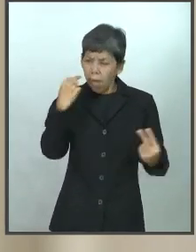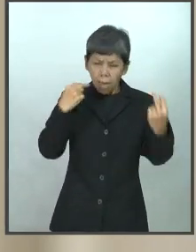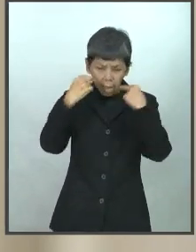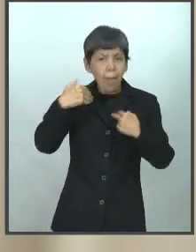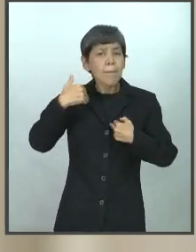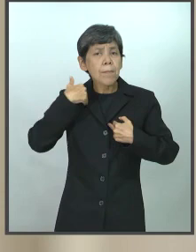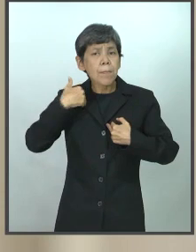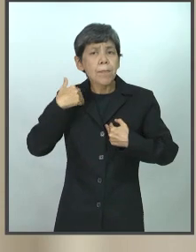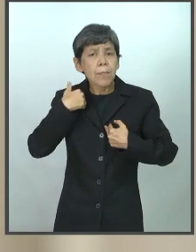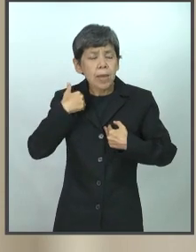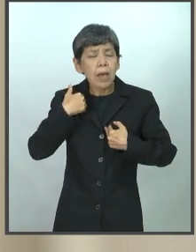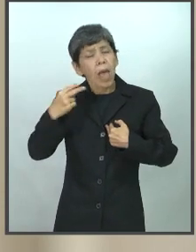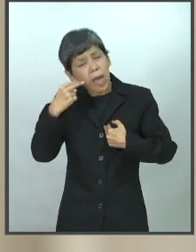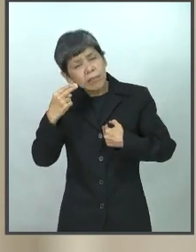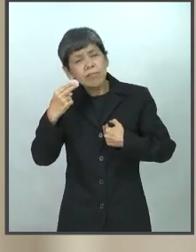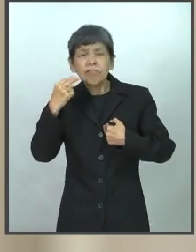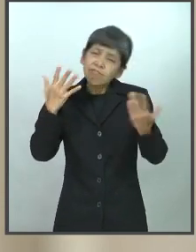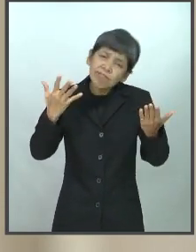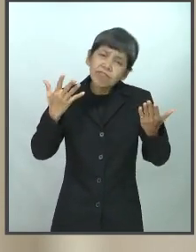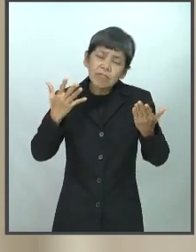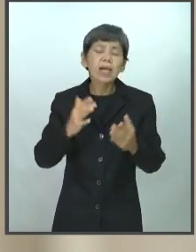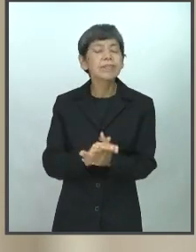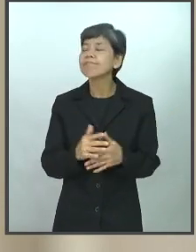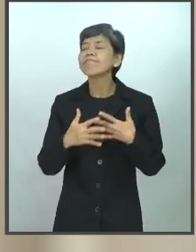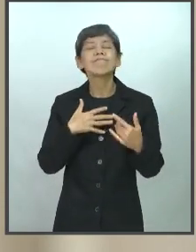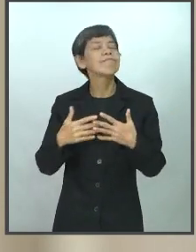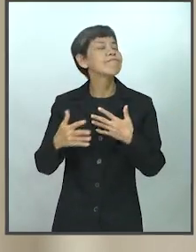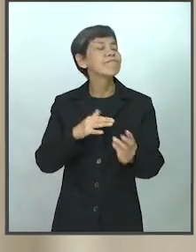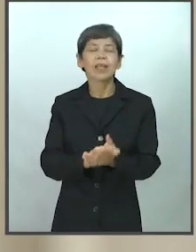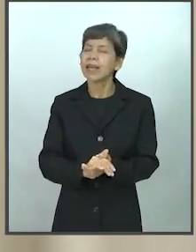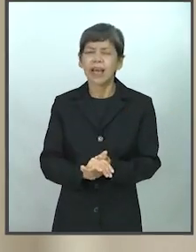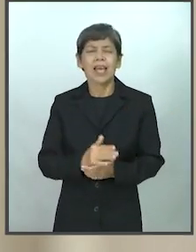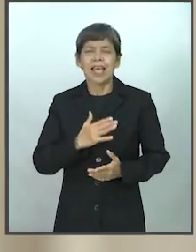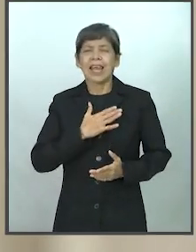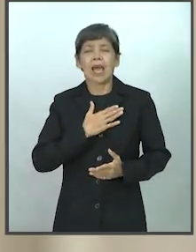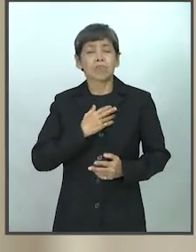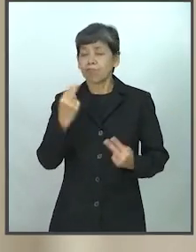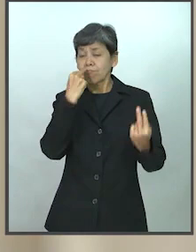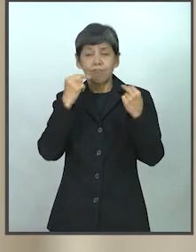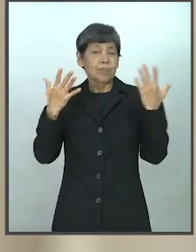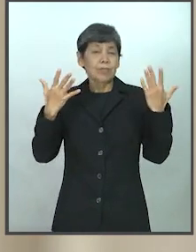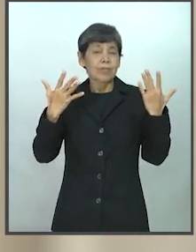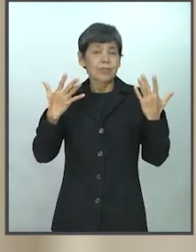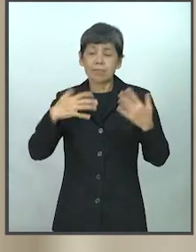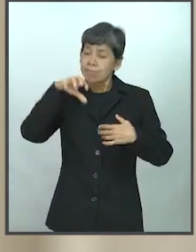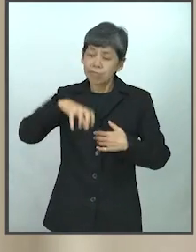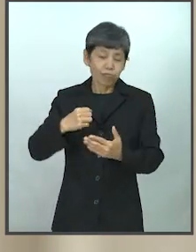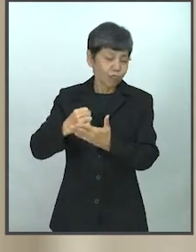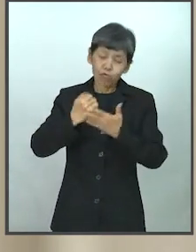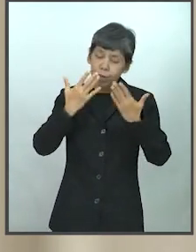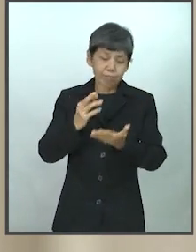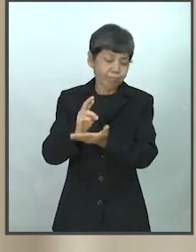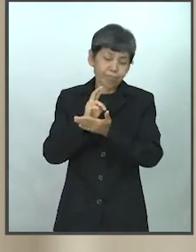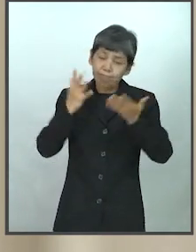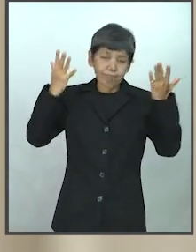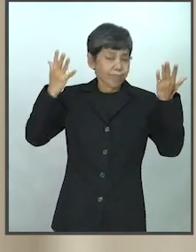นบ้างบางครั้งไม่มีคนรู้ก็เห็นก็ไม่เป็นไร ครับ อย่างน้อยแม้ไม่มีคนรู้ไม่มีองค์กรใดเข้า